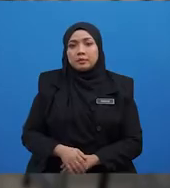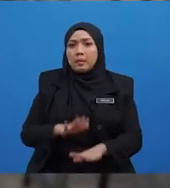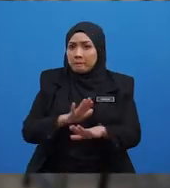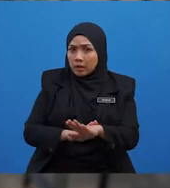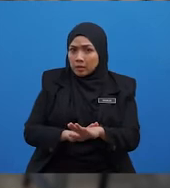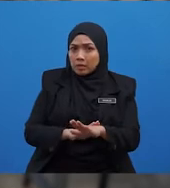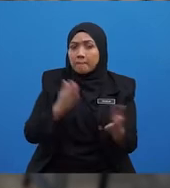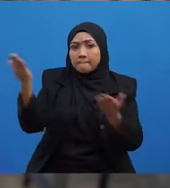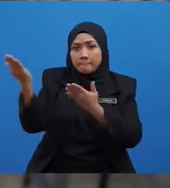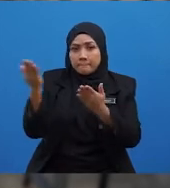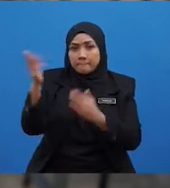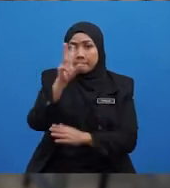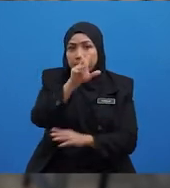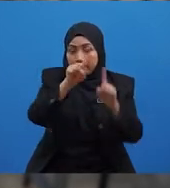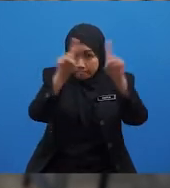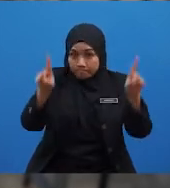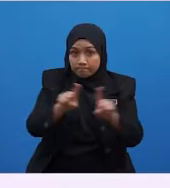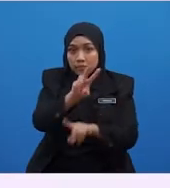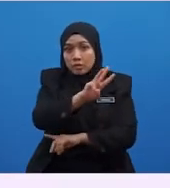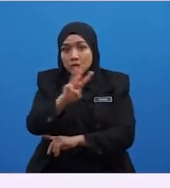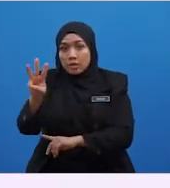Pada pelayar web, masukkan URL